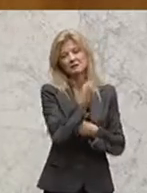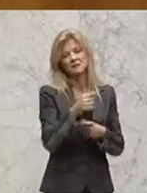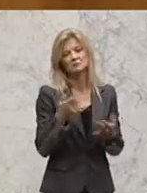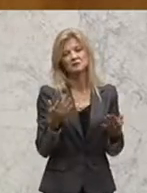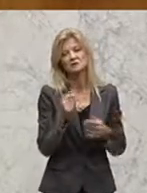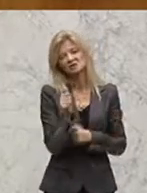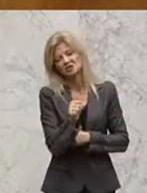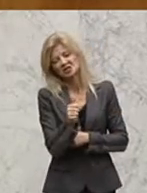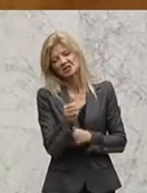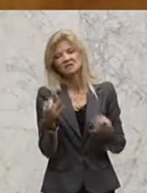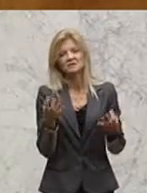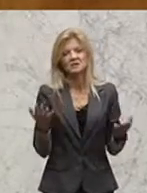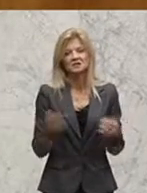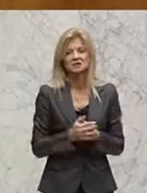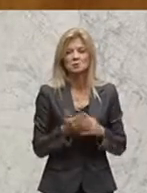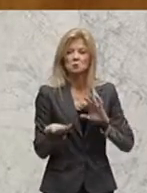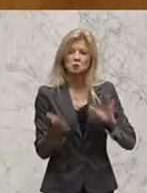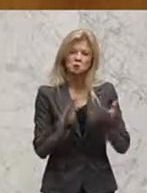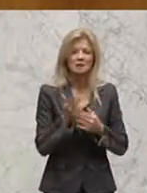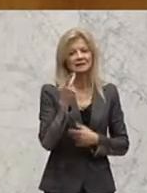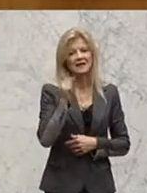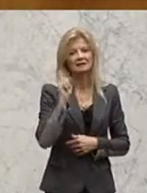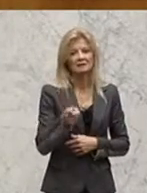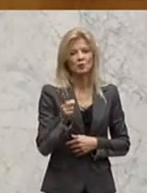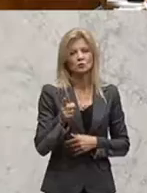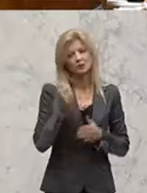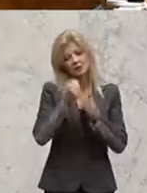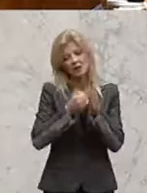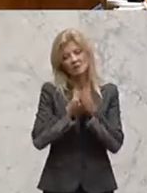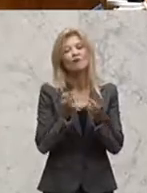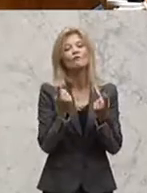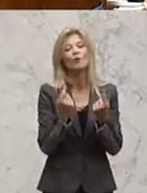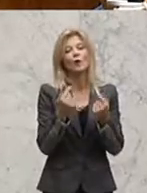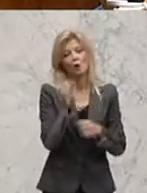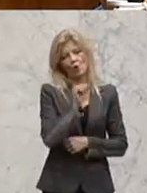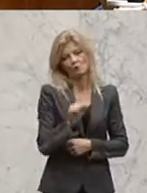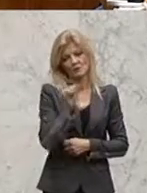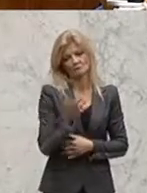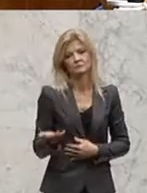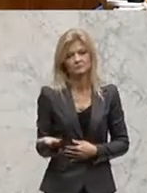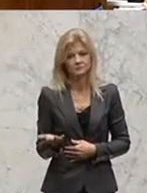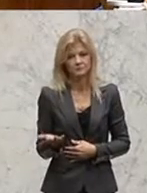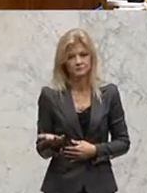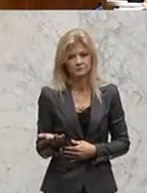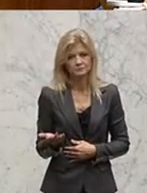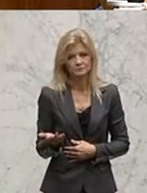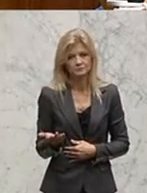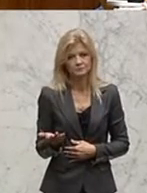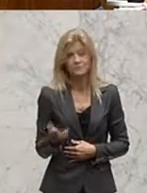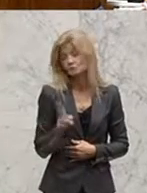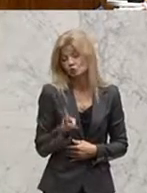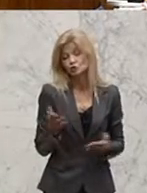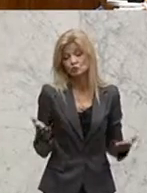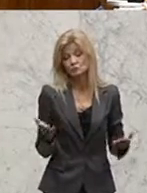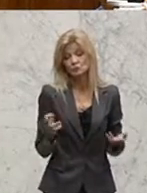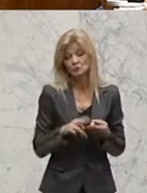3000 Foreign Fighters gibt aus Europa. Ja, und wir wissen auch, wie viele aus